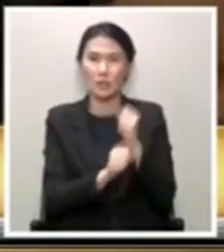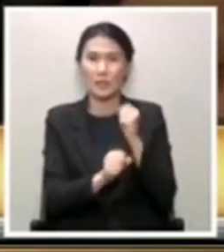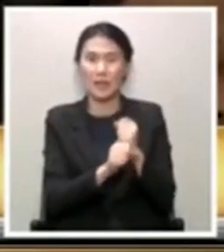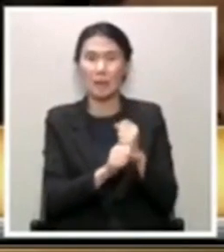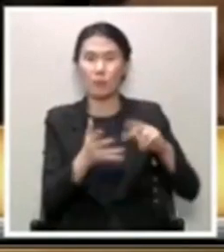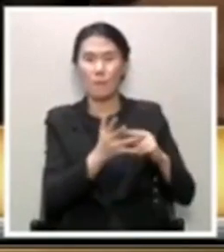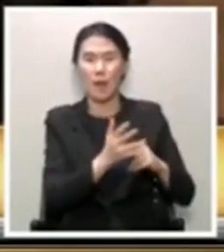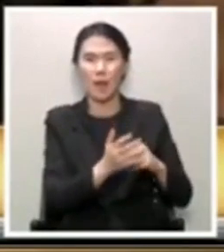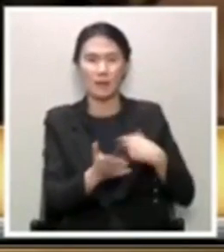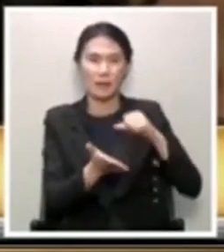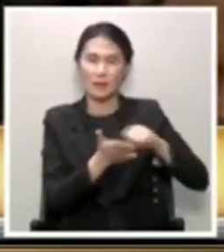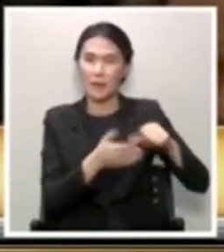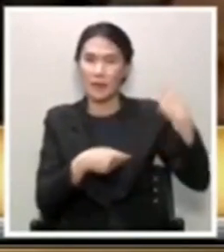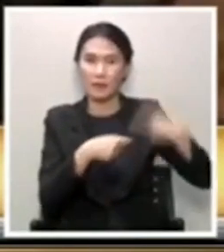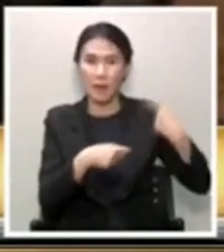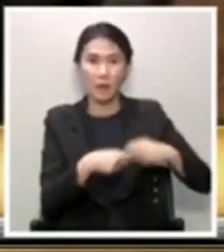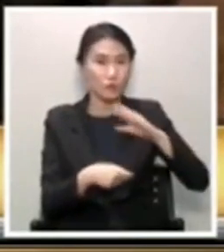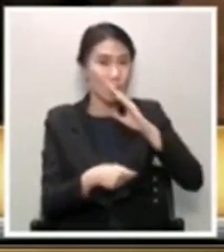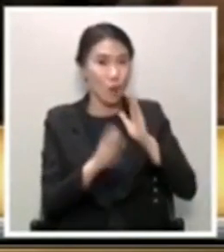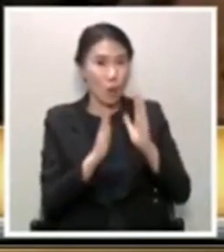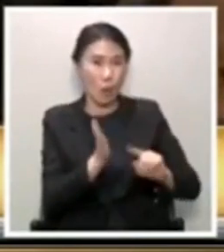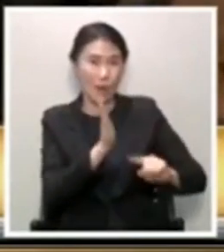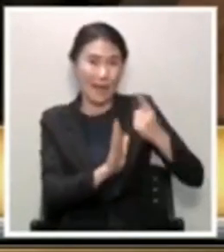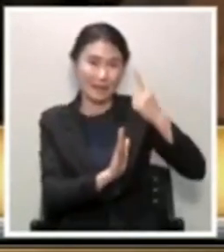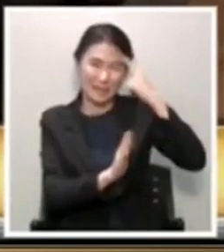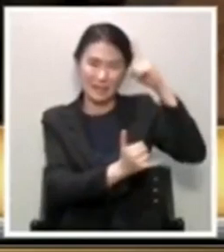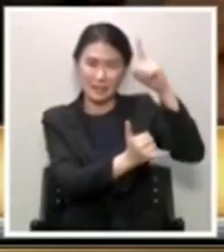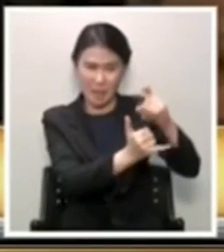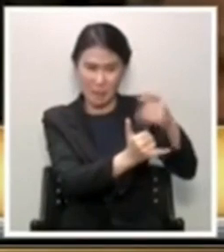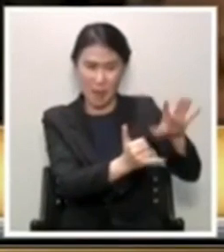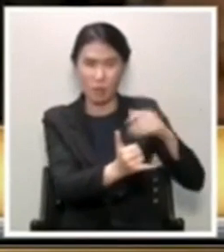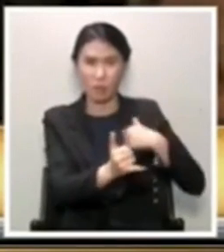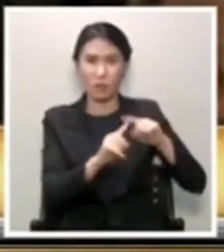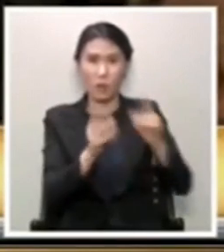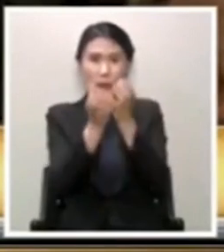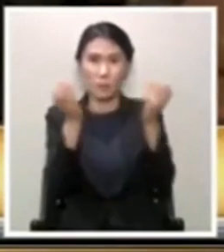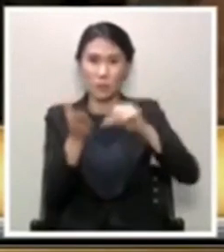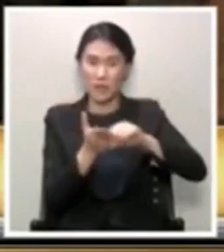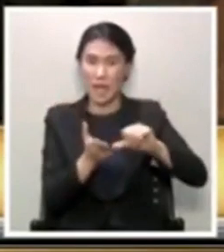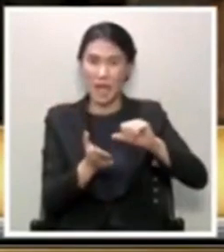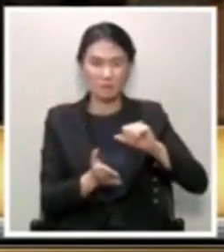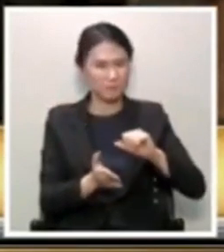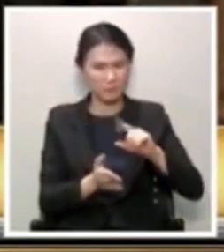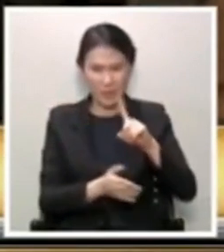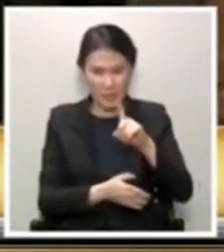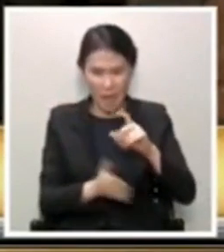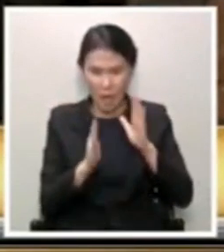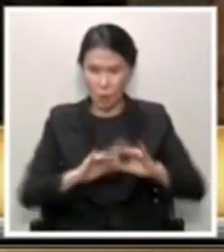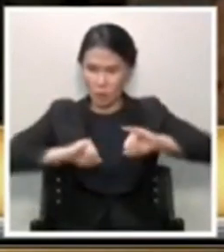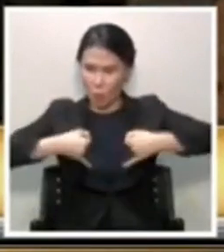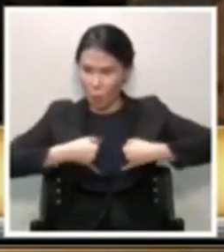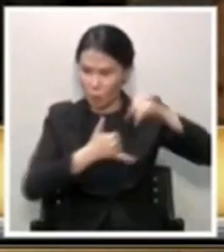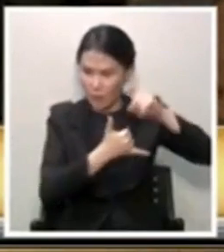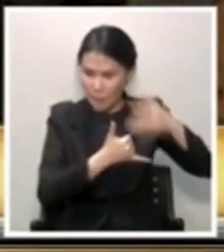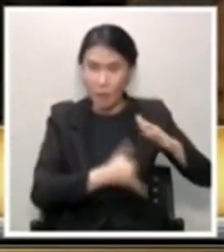คอเอาไว้อยู่ครับคือคนร่างเนี่ยล้มหายตายจากไปแล้วจากรุ่นสู่รุ่นครับแต่มือที่ตายไปแล้วยังมาบีบคอไว้อยู่ครับไม่ให้แก้ถ้